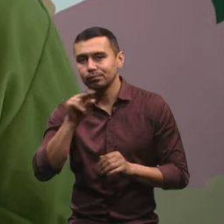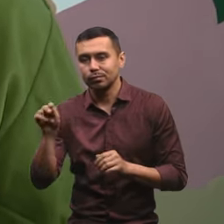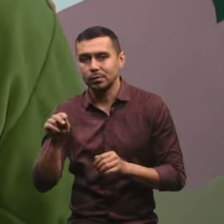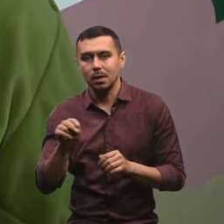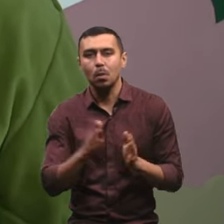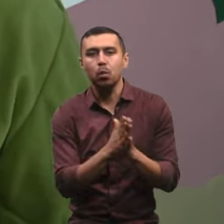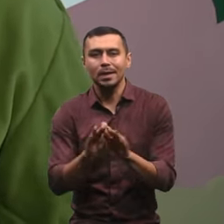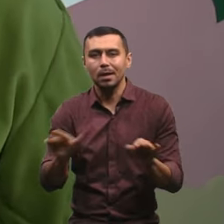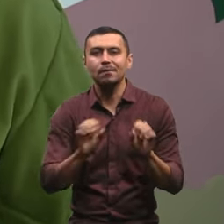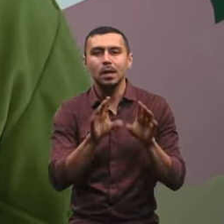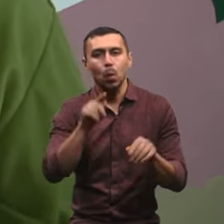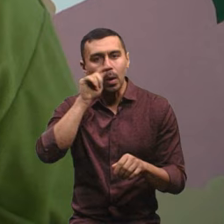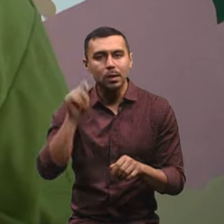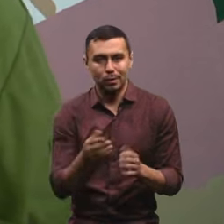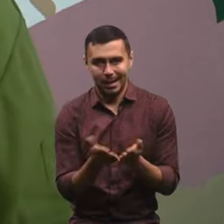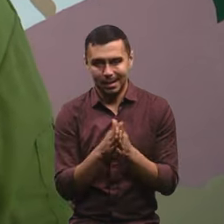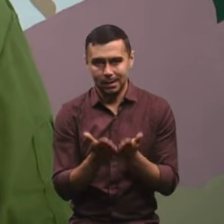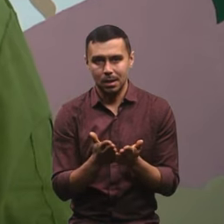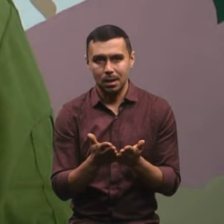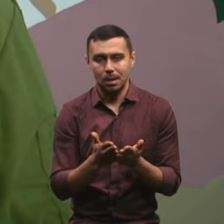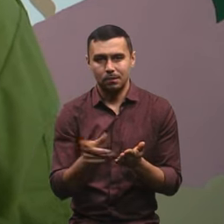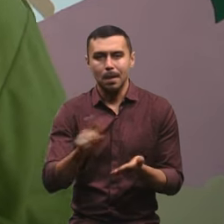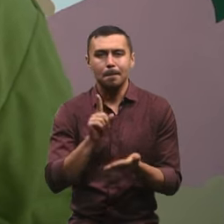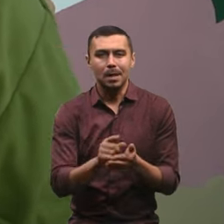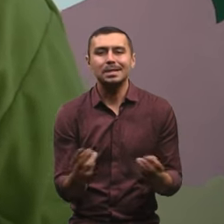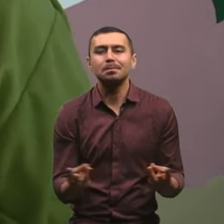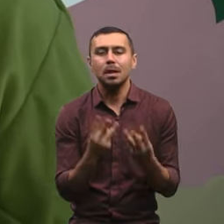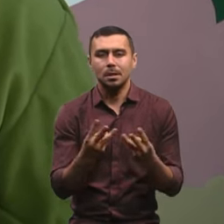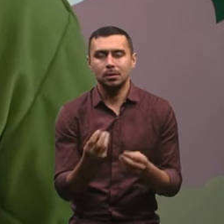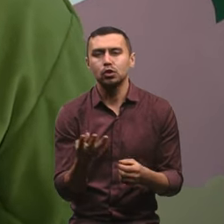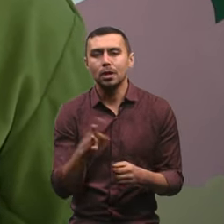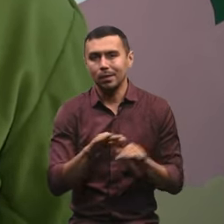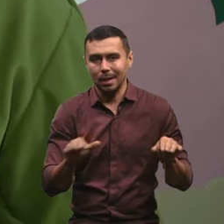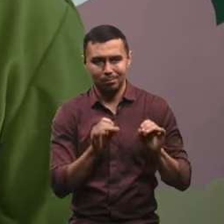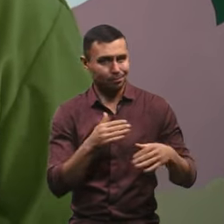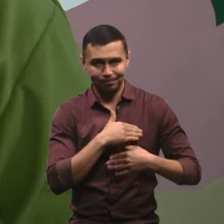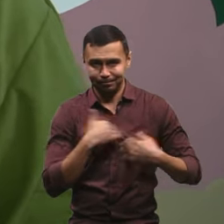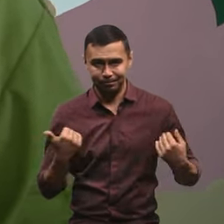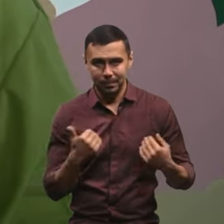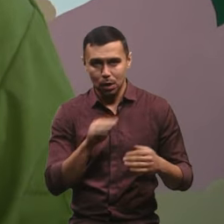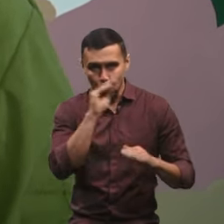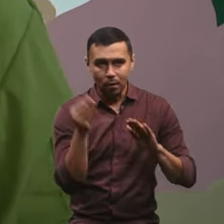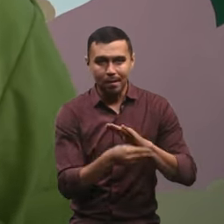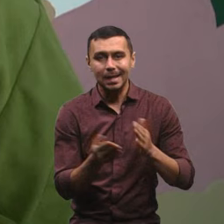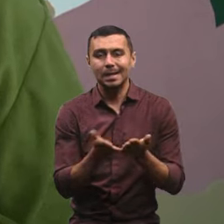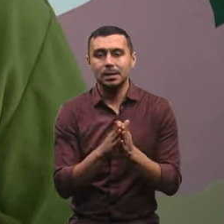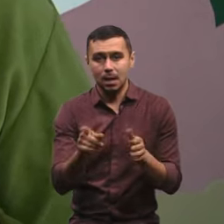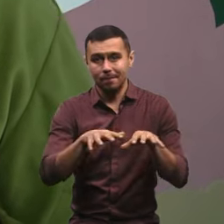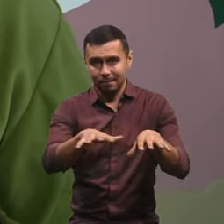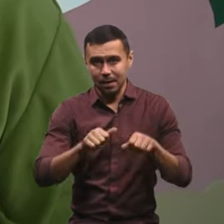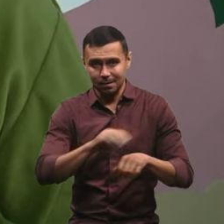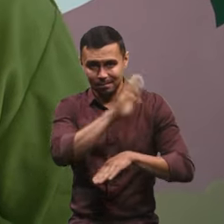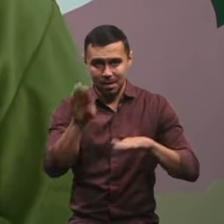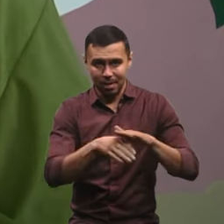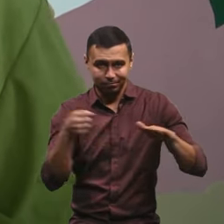здали українськомовні книжки, там вони мали спалити. Там пару дітей, четверо дітей не здали, переховували ті книжки, то їх взяли на підвали,